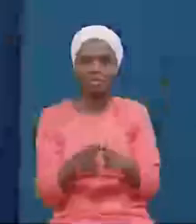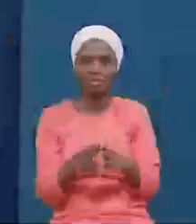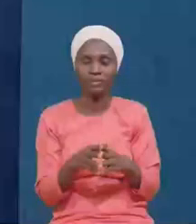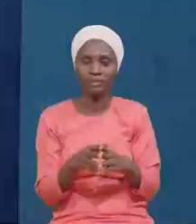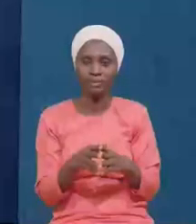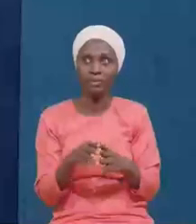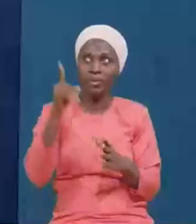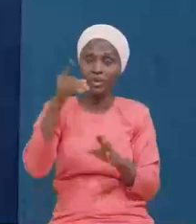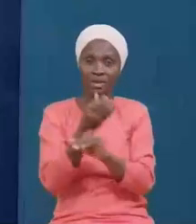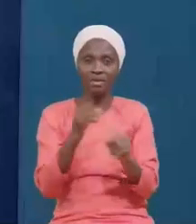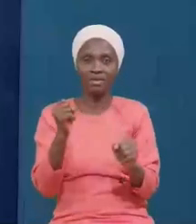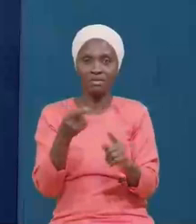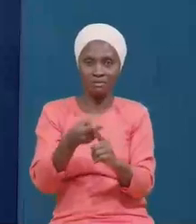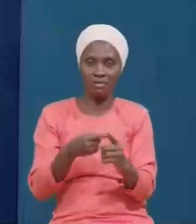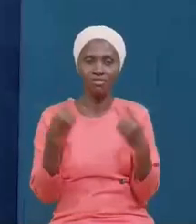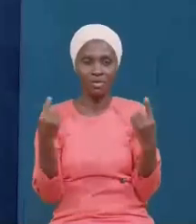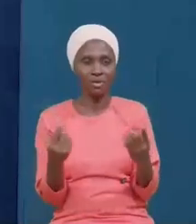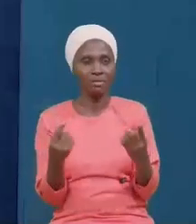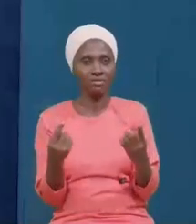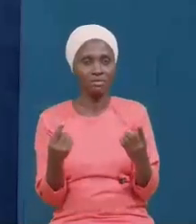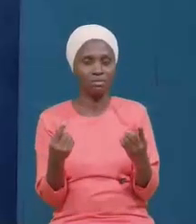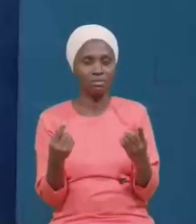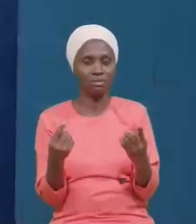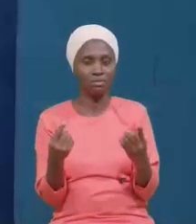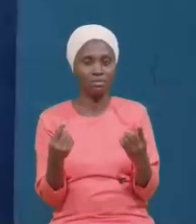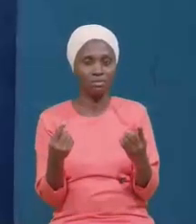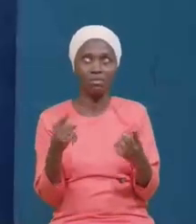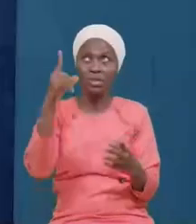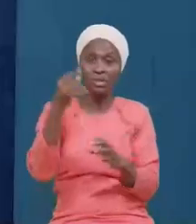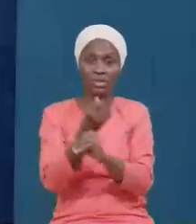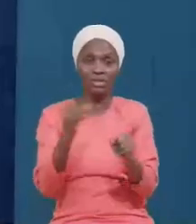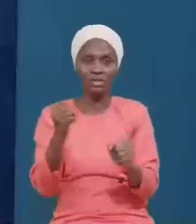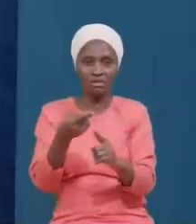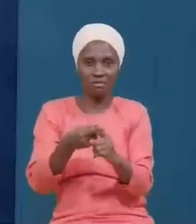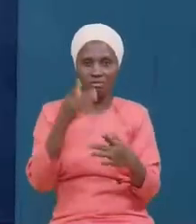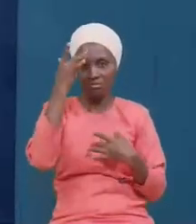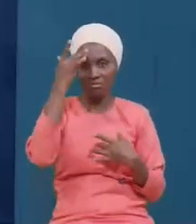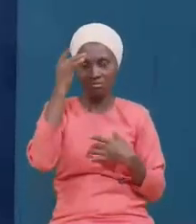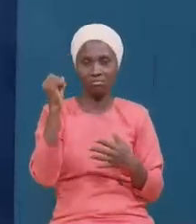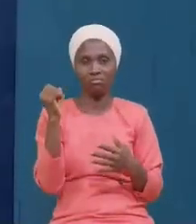Christ sauve du péché. Il sauve des maladies.